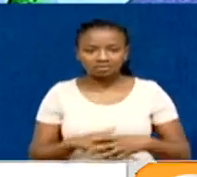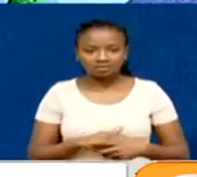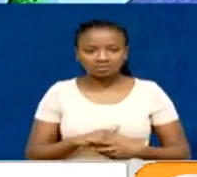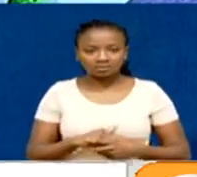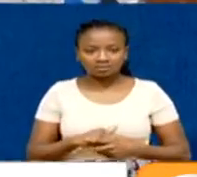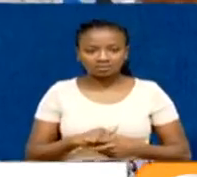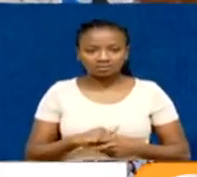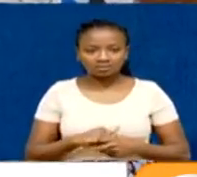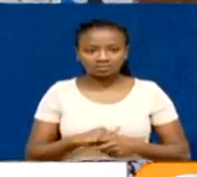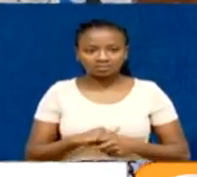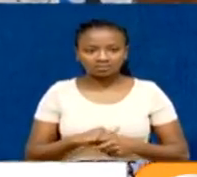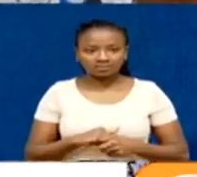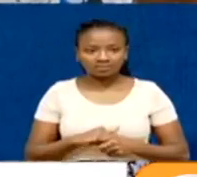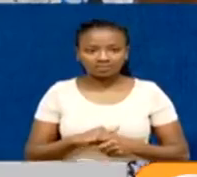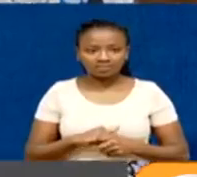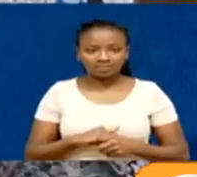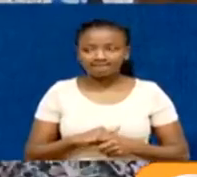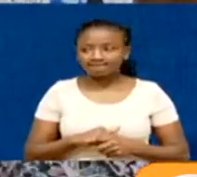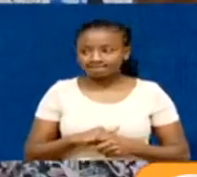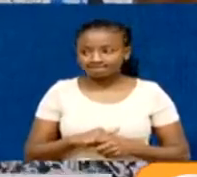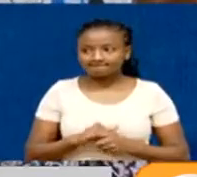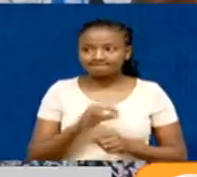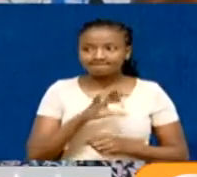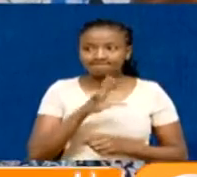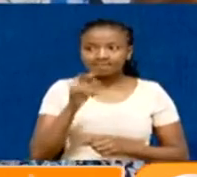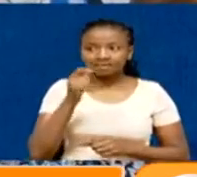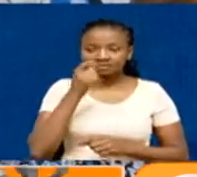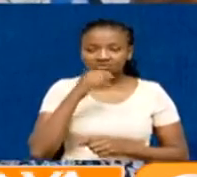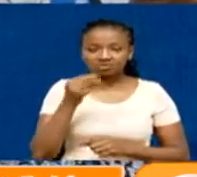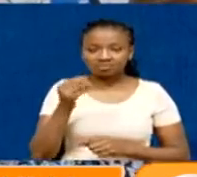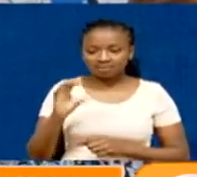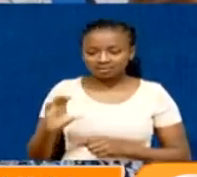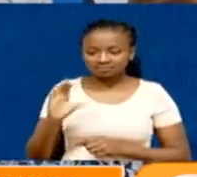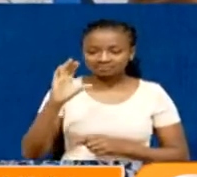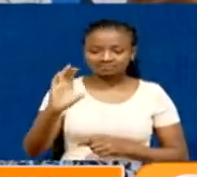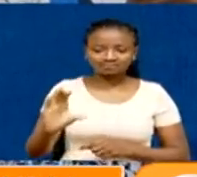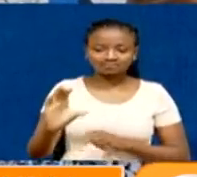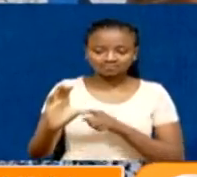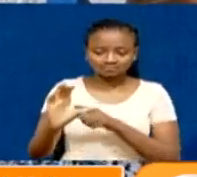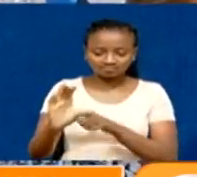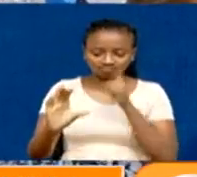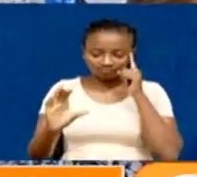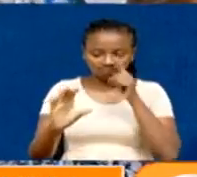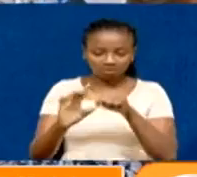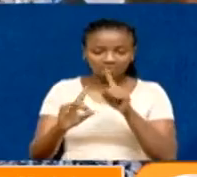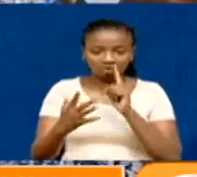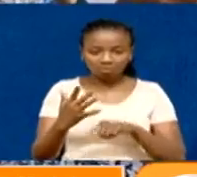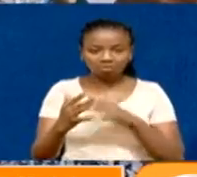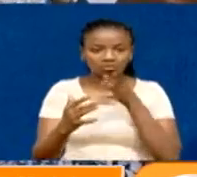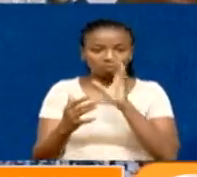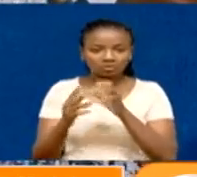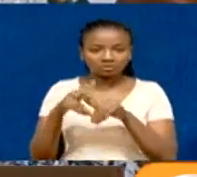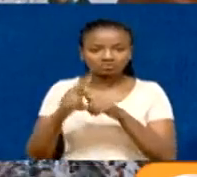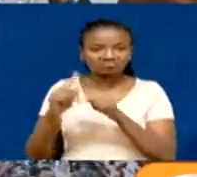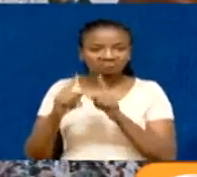Mashariki. Ya kaunti ya Kitui inapatiwa pesa nyingi ambazo zimetengwa kwa maji, lakini hayo